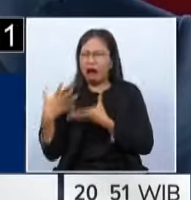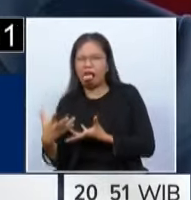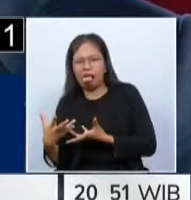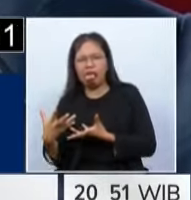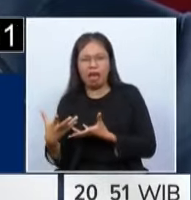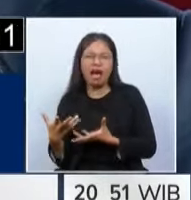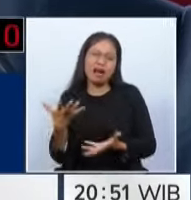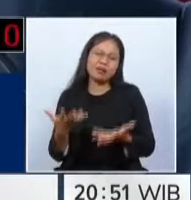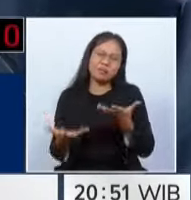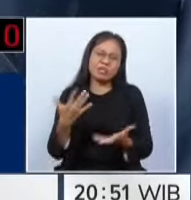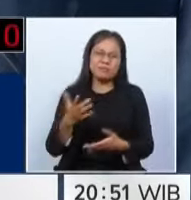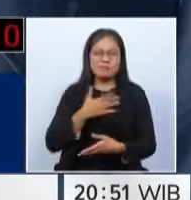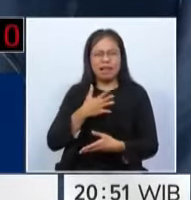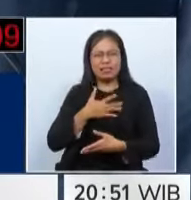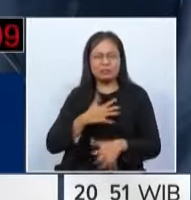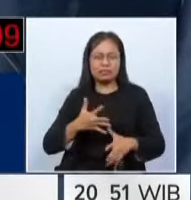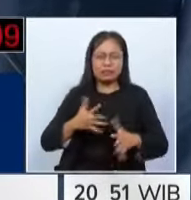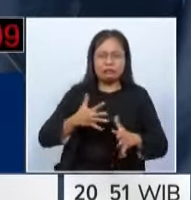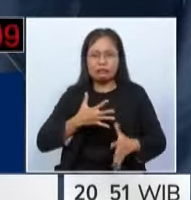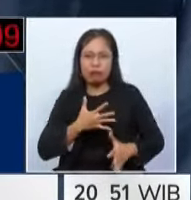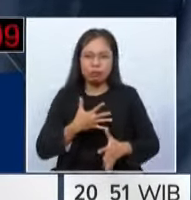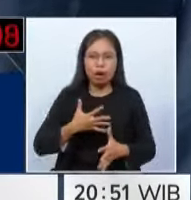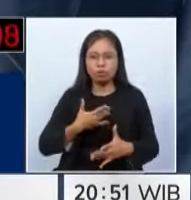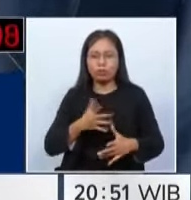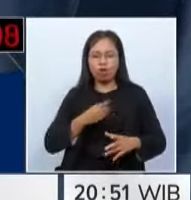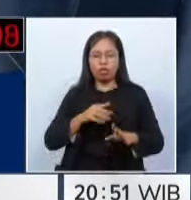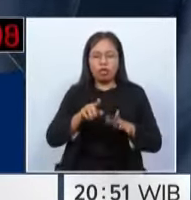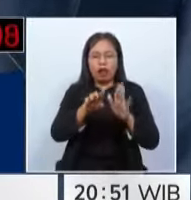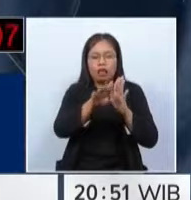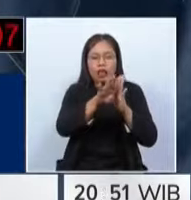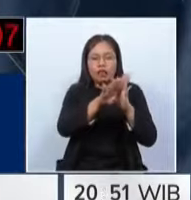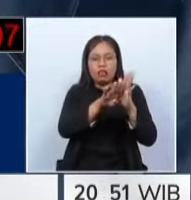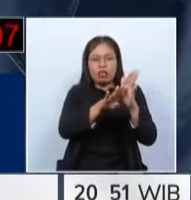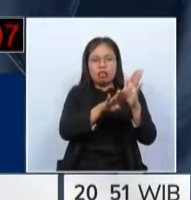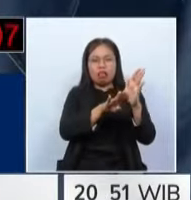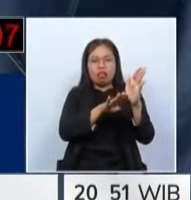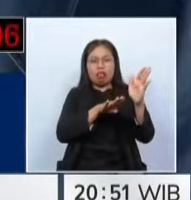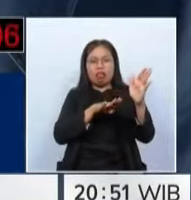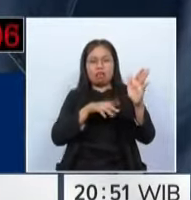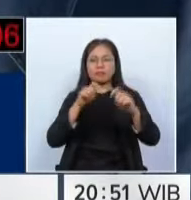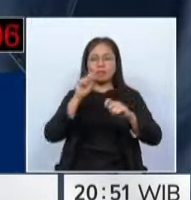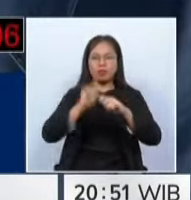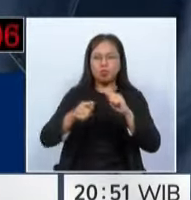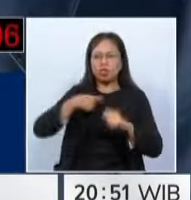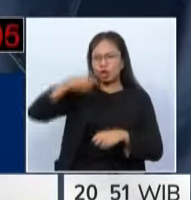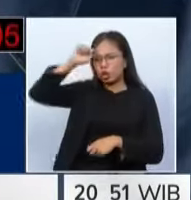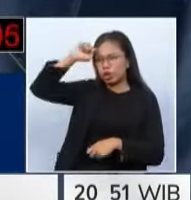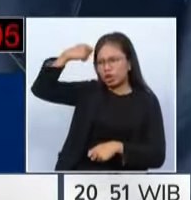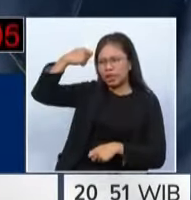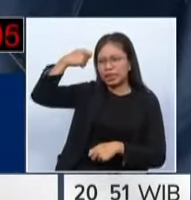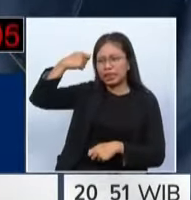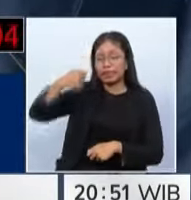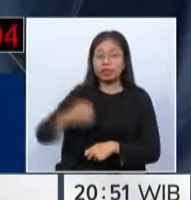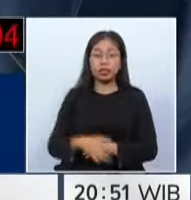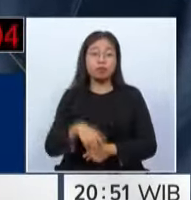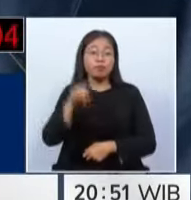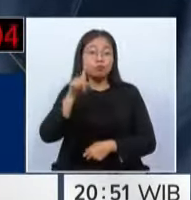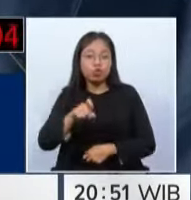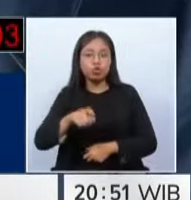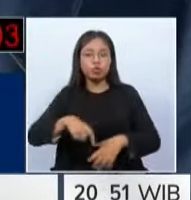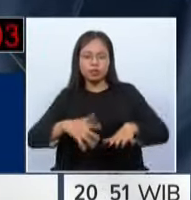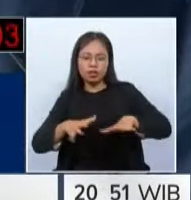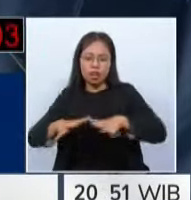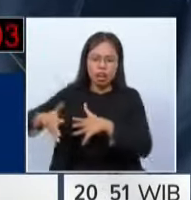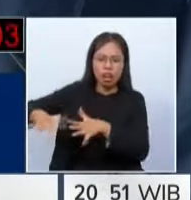khawatir makin mundur tidak ajek dalam perencanaan ini menyulitkan dan kita perlu Garda Samudra untuk mengawal